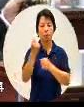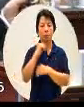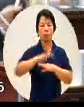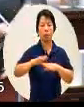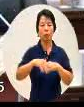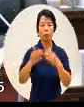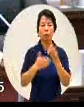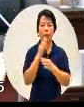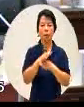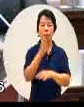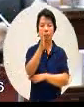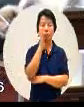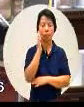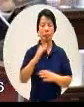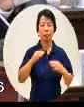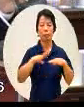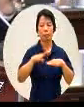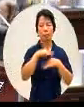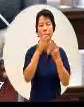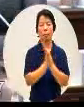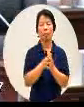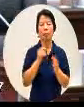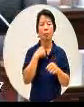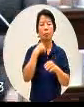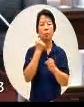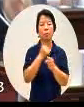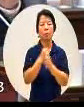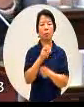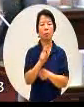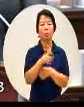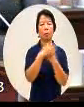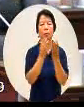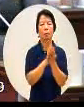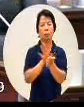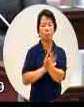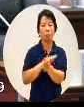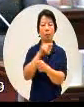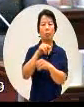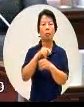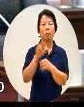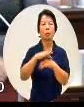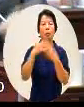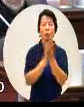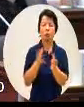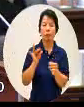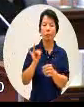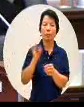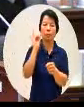政治人物達不到的境界所以我受他影響花了一百萬